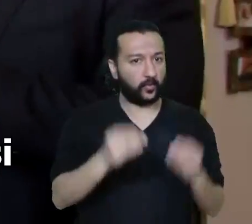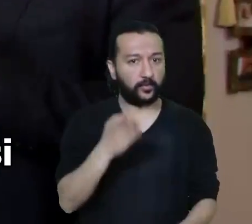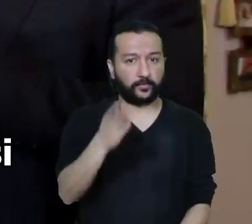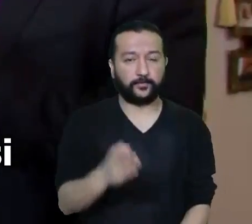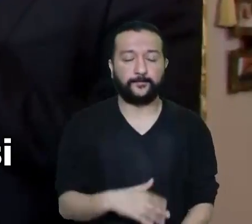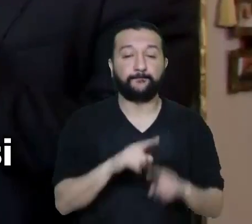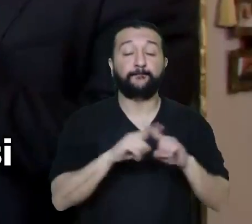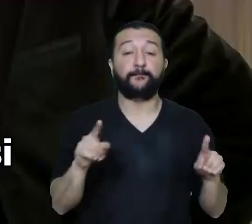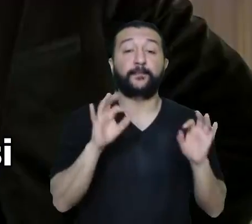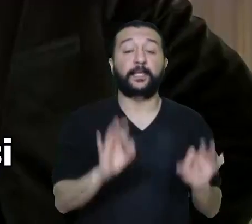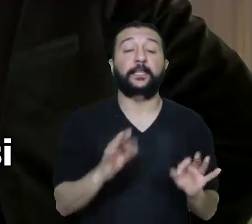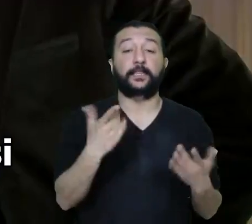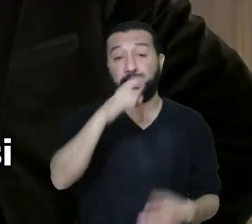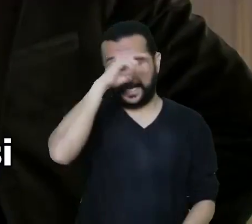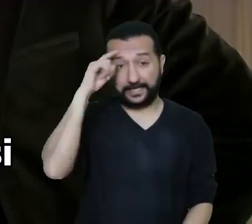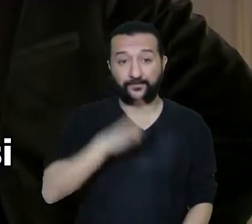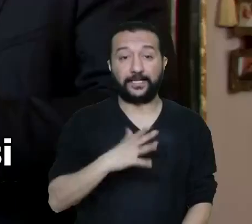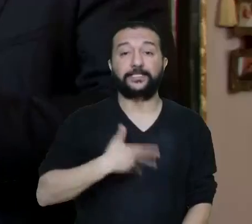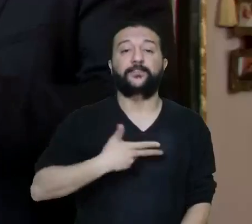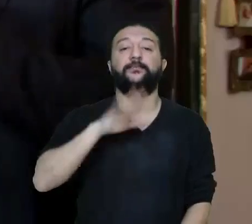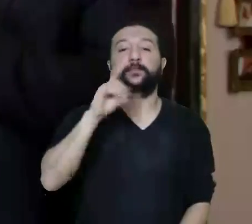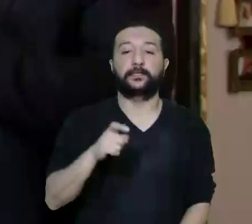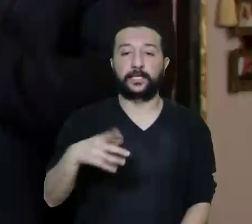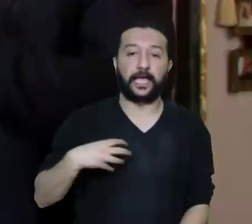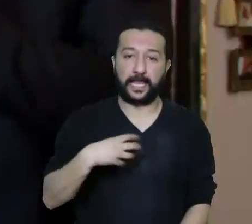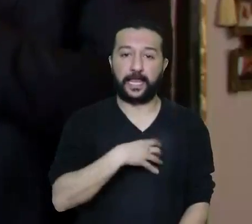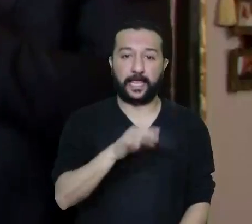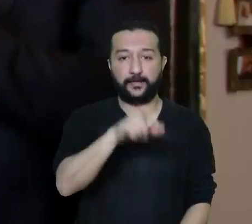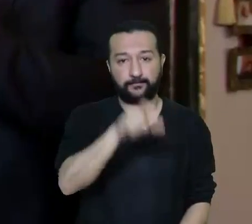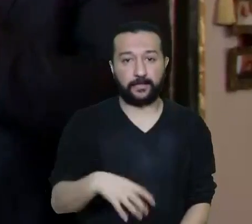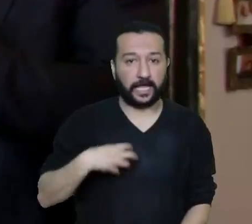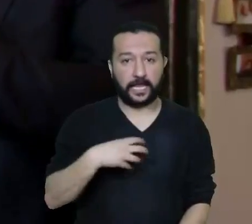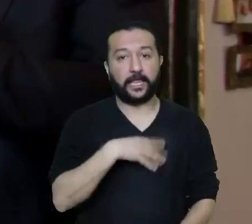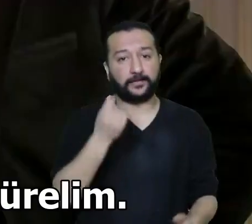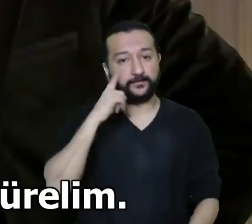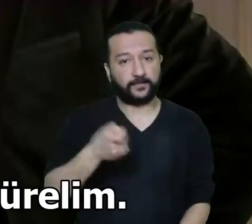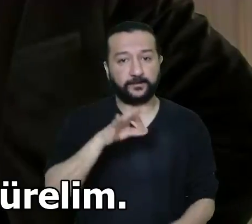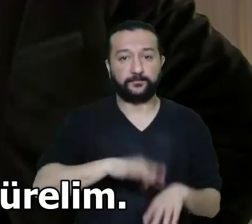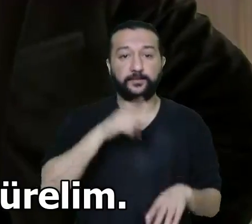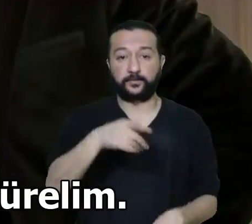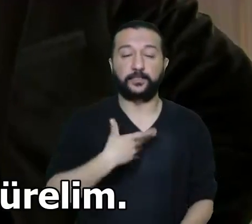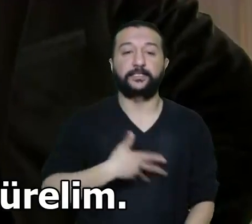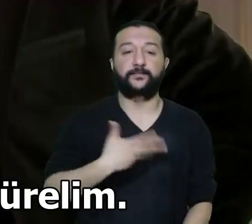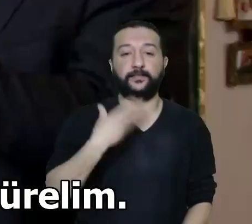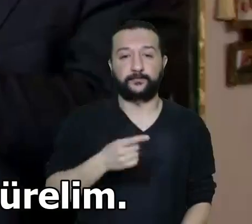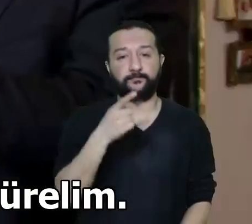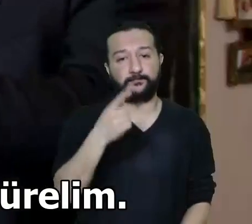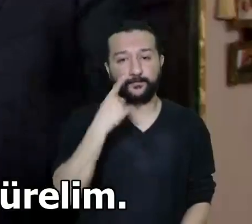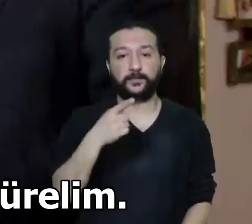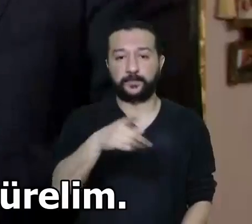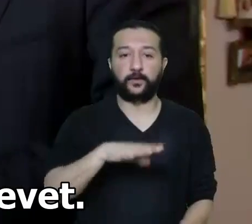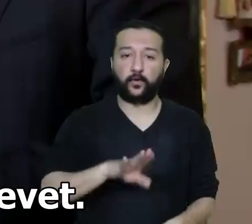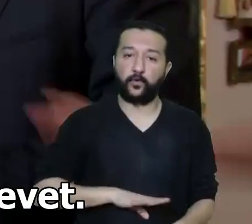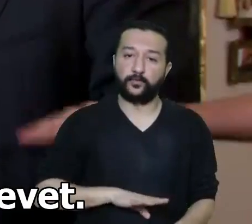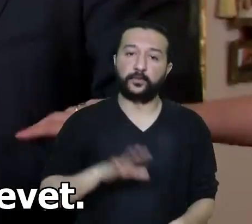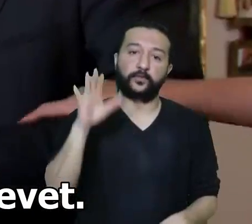oluyor? Hayır bir tanem, ben ateşi var diye sevinmedim. Anne işte, anne. Nasıl fark etti? Ben ona sevindim. Hadi o zaman oğlumuzu